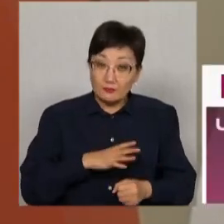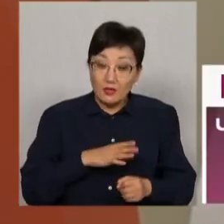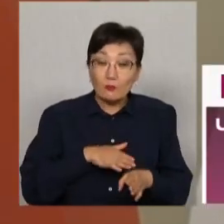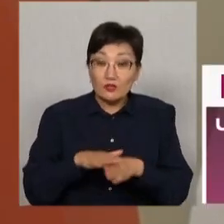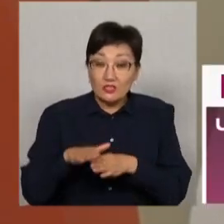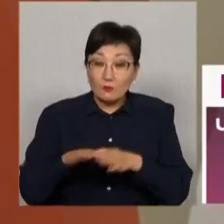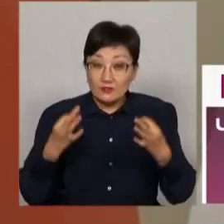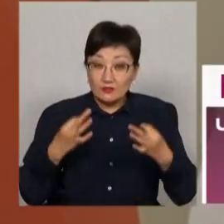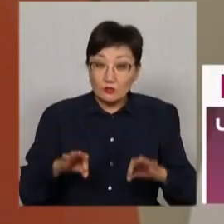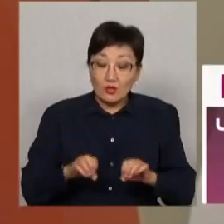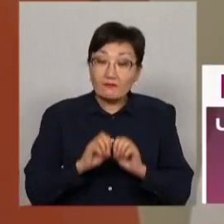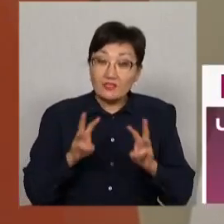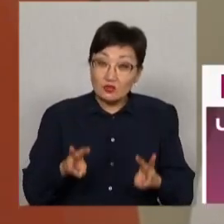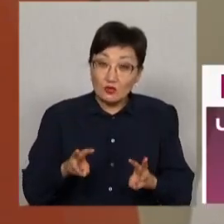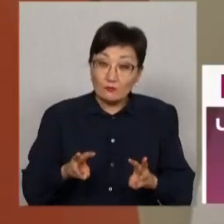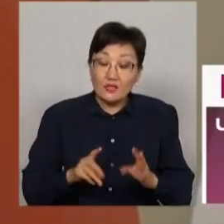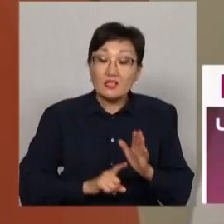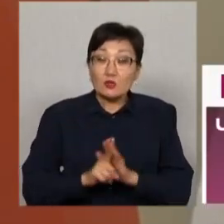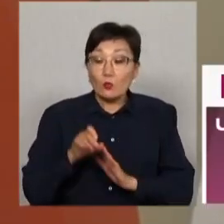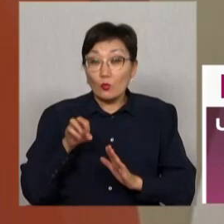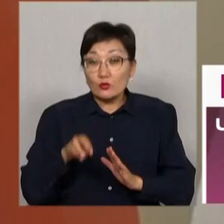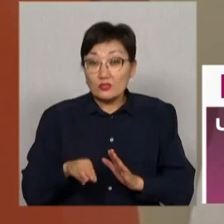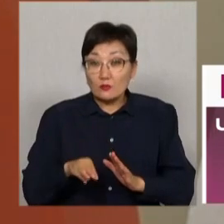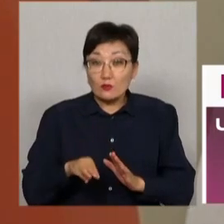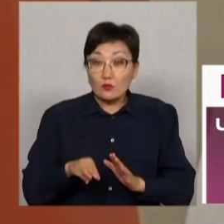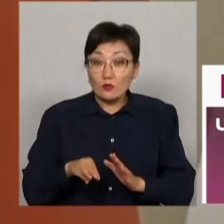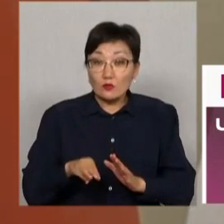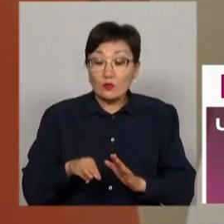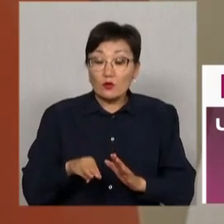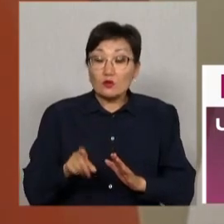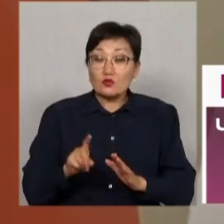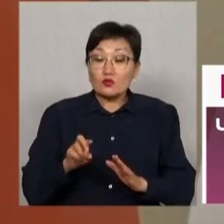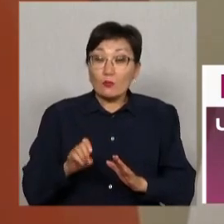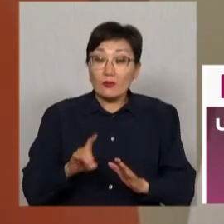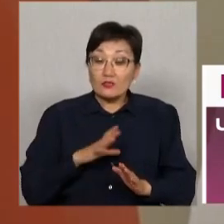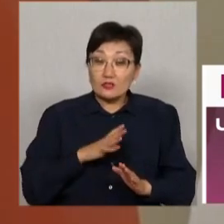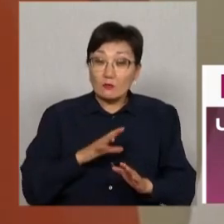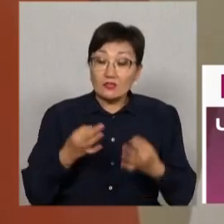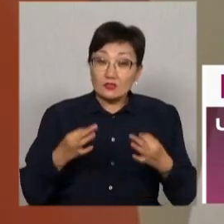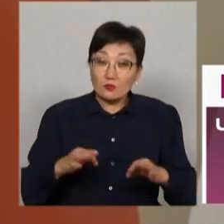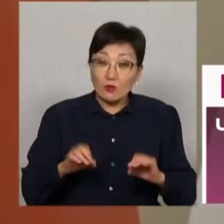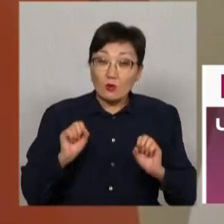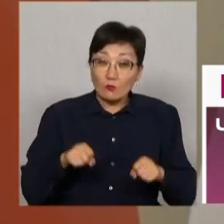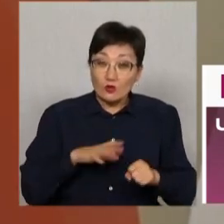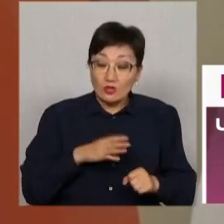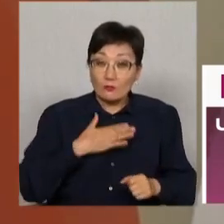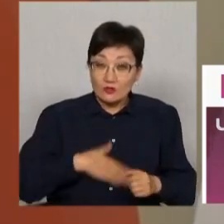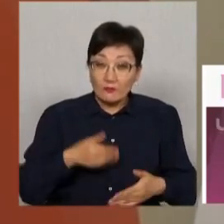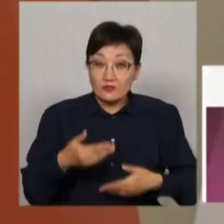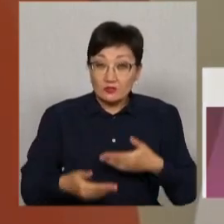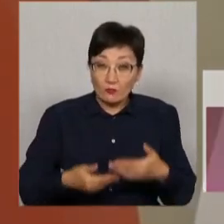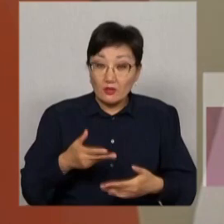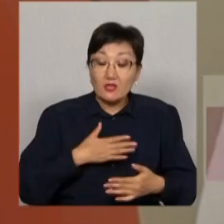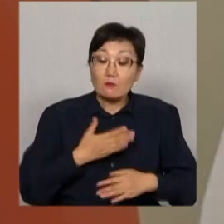полностью доступная инфраструктура, начиная от улиц, чтобы это было все доступно, да, можно было спокойно ходить по